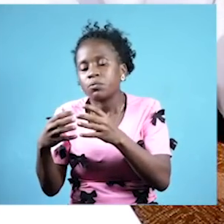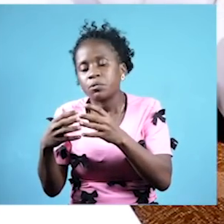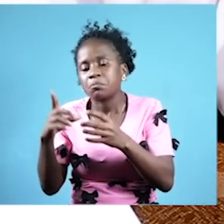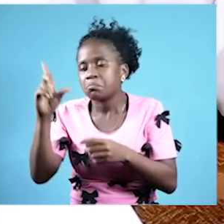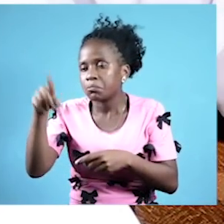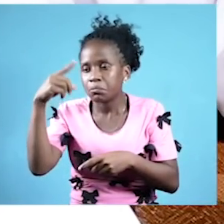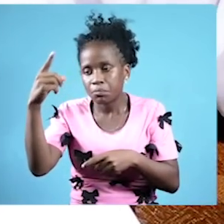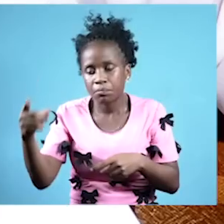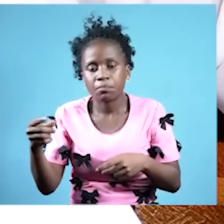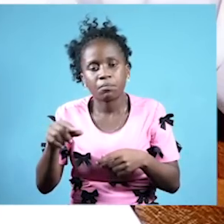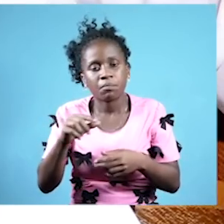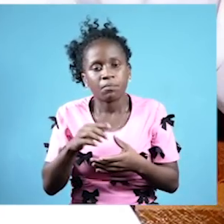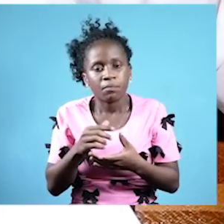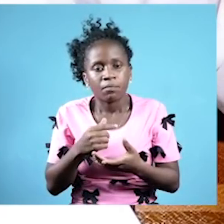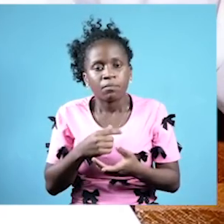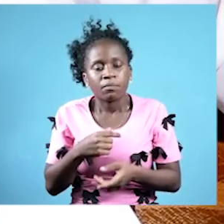Sawa. Na hilo ndilo